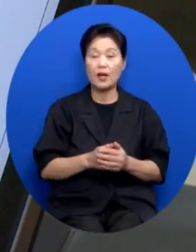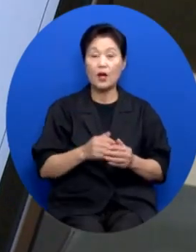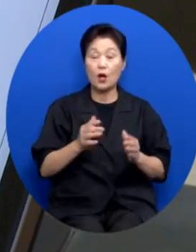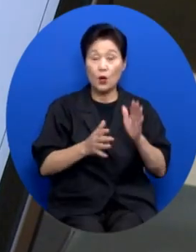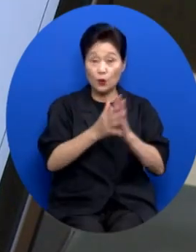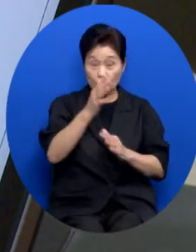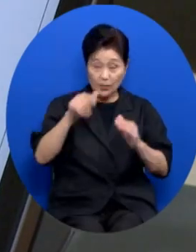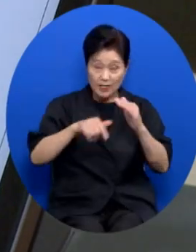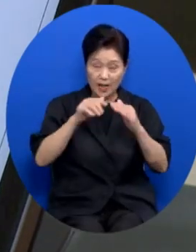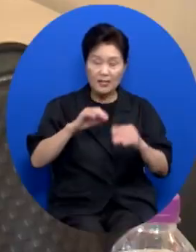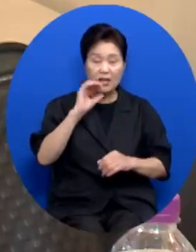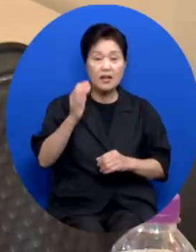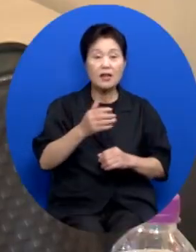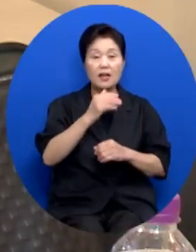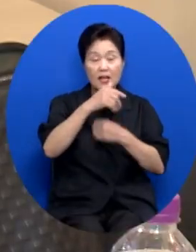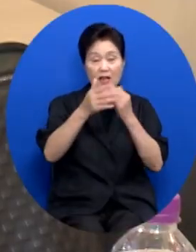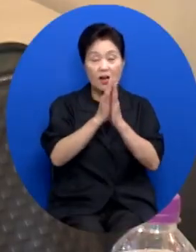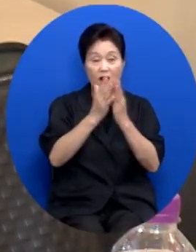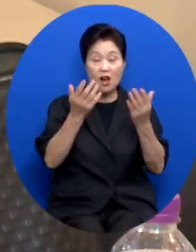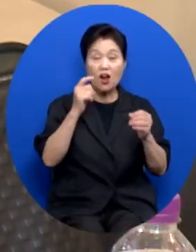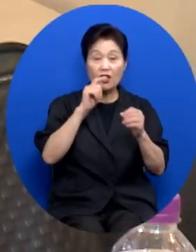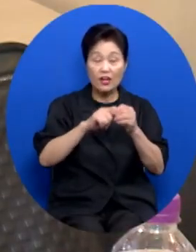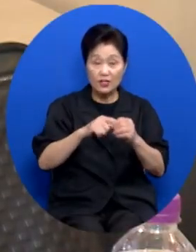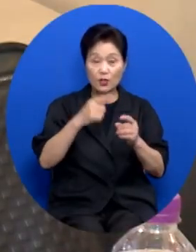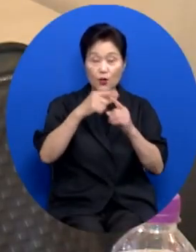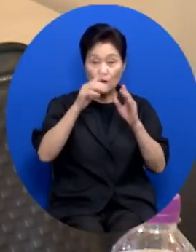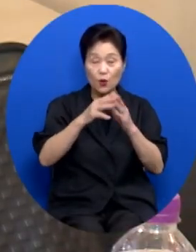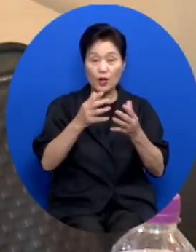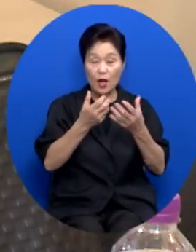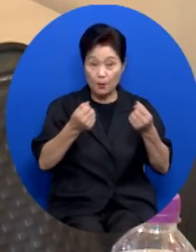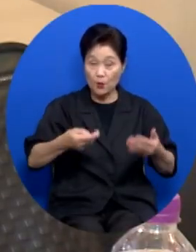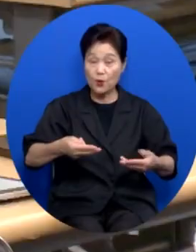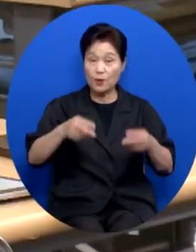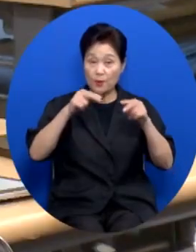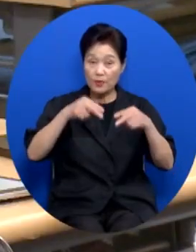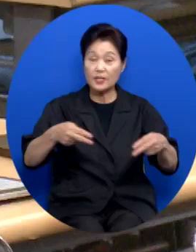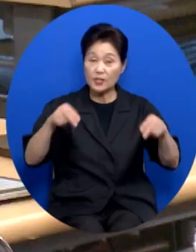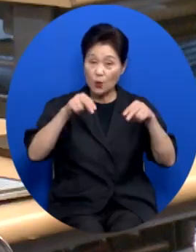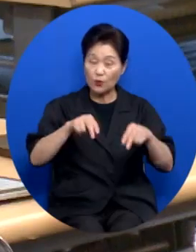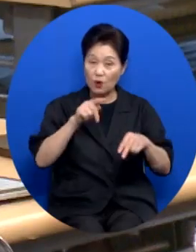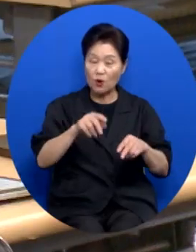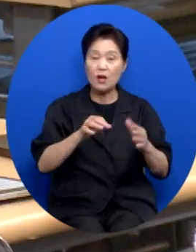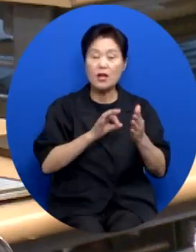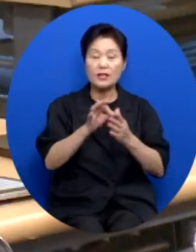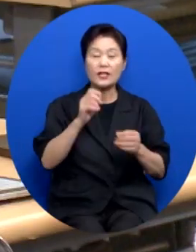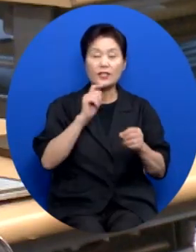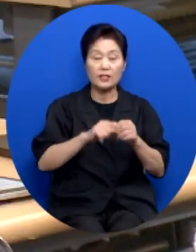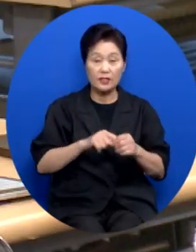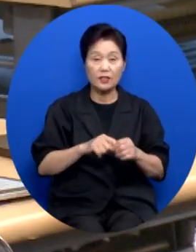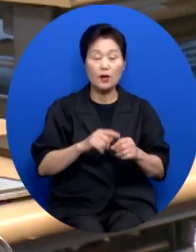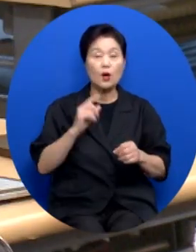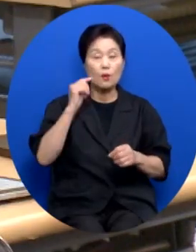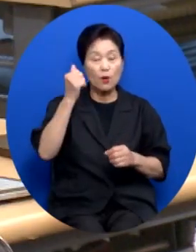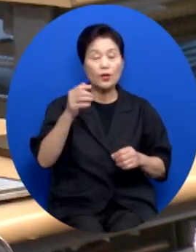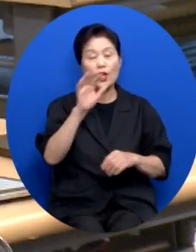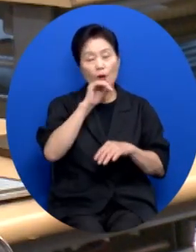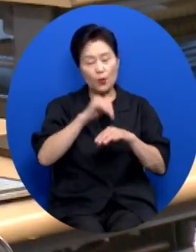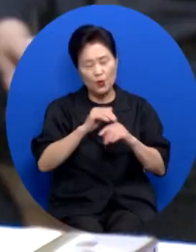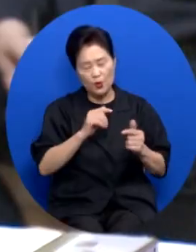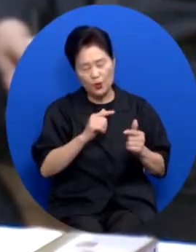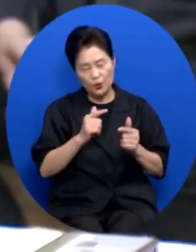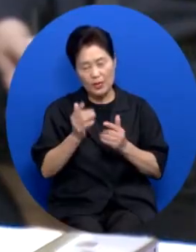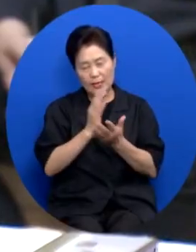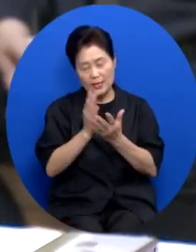안에 성경적인 교회를 분립 개척하는 운동을 일으키고자 재정적 지원과 목회자 훈련, 지역 모임 활성화 등